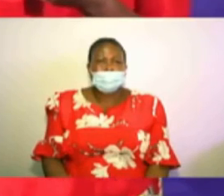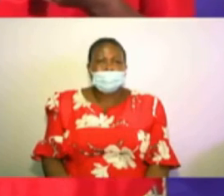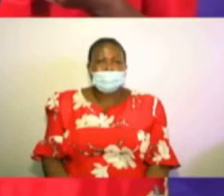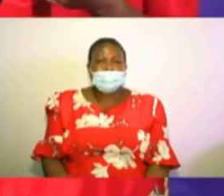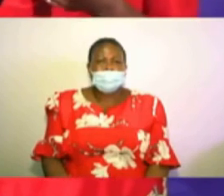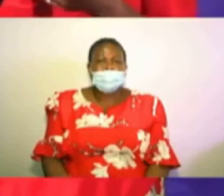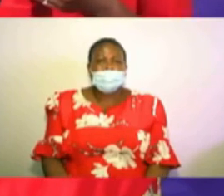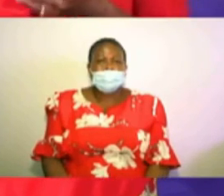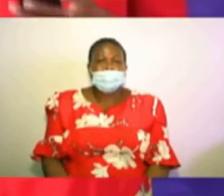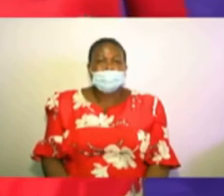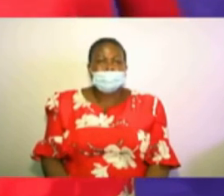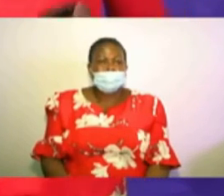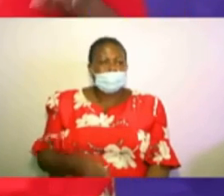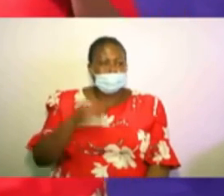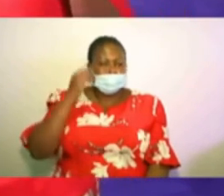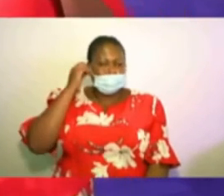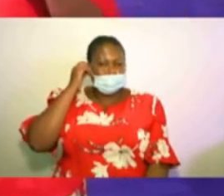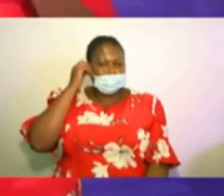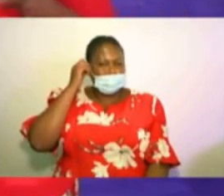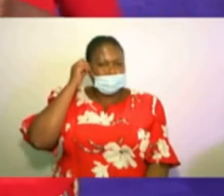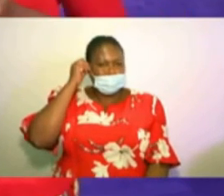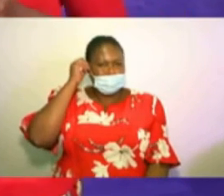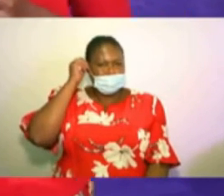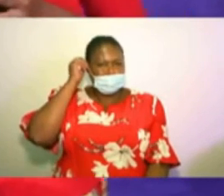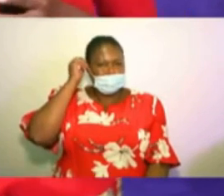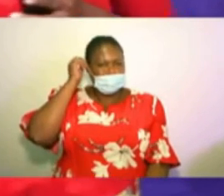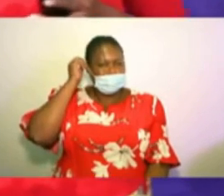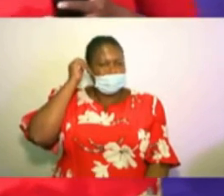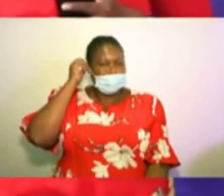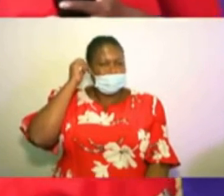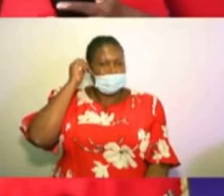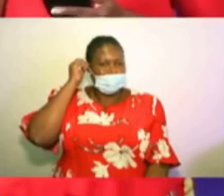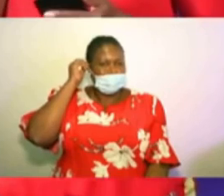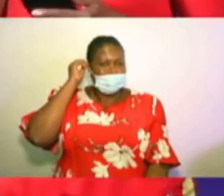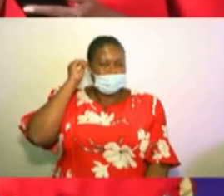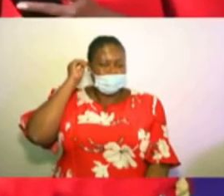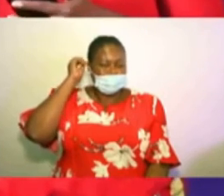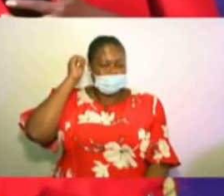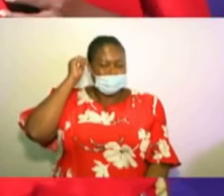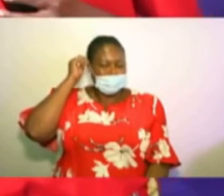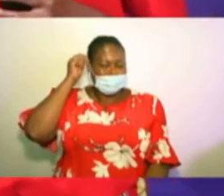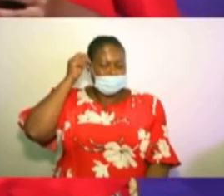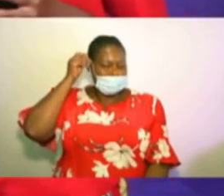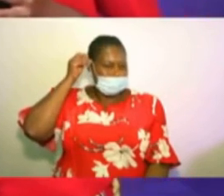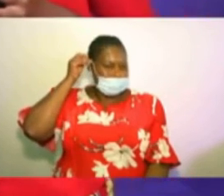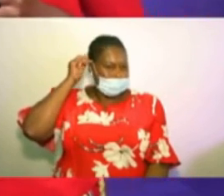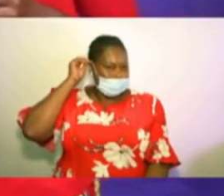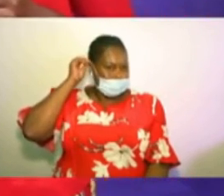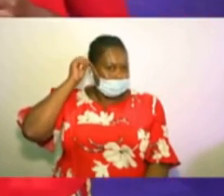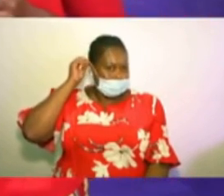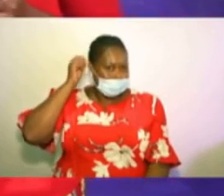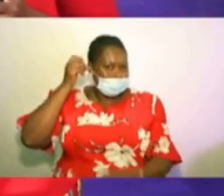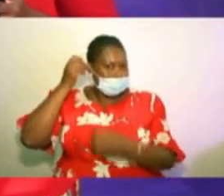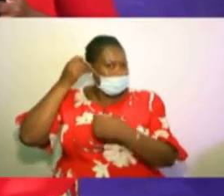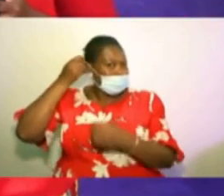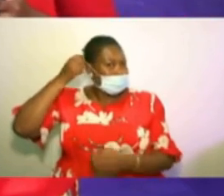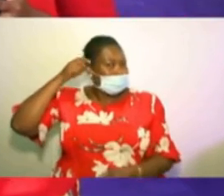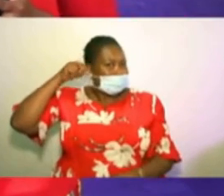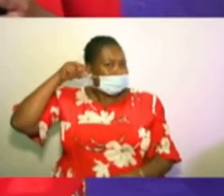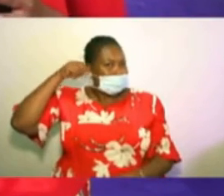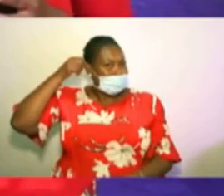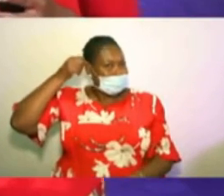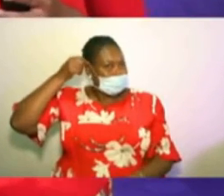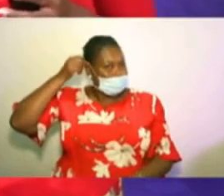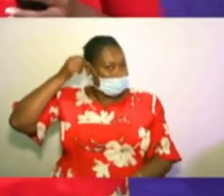des acclamations. Grâce, grâce pour elle. Oh, I want to use this verse 7.